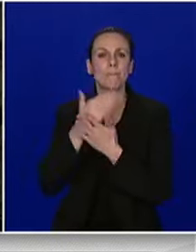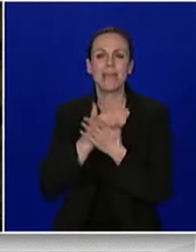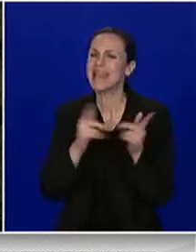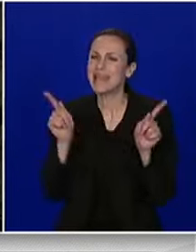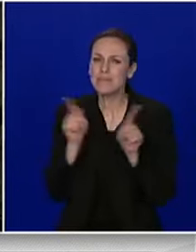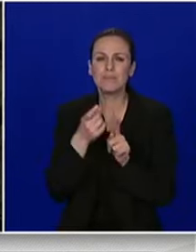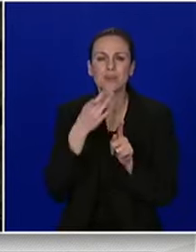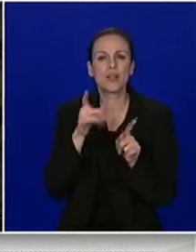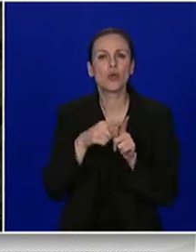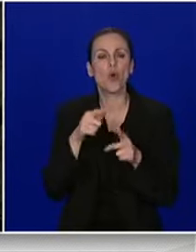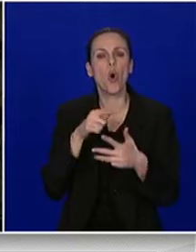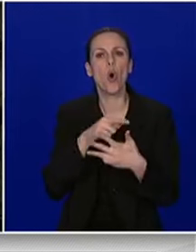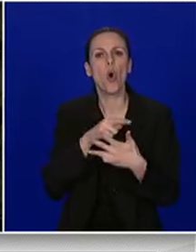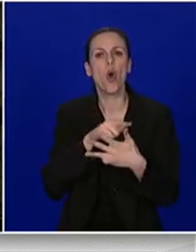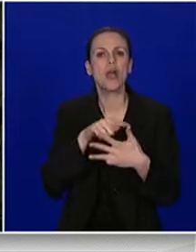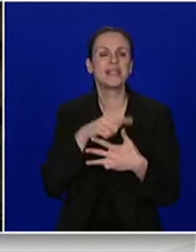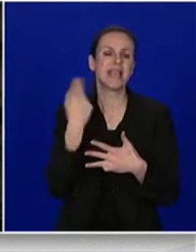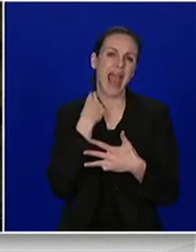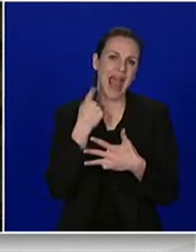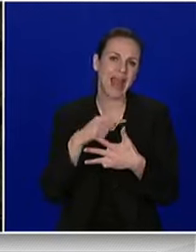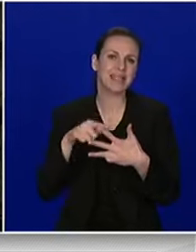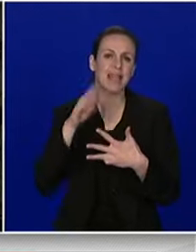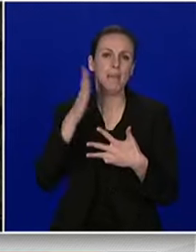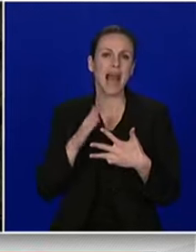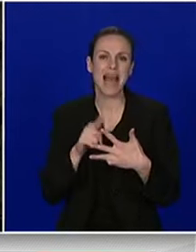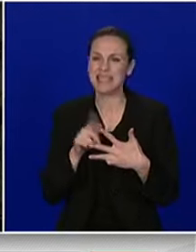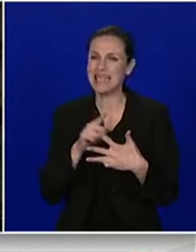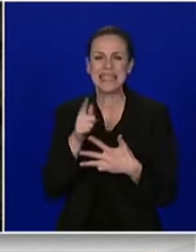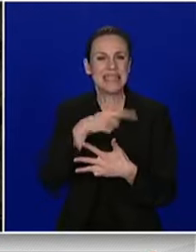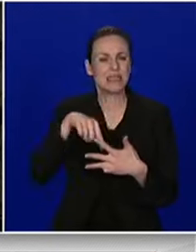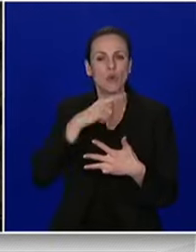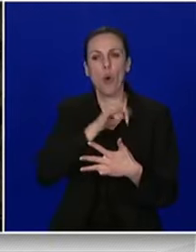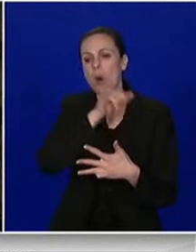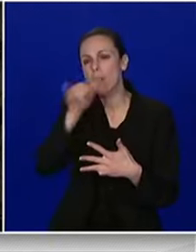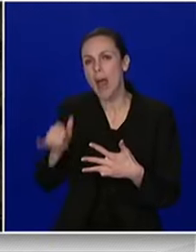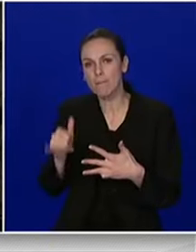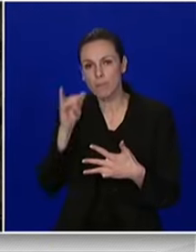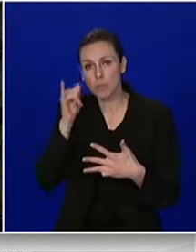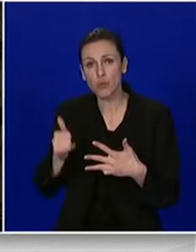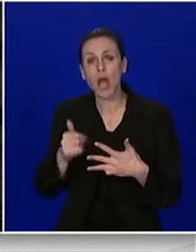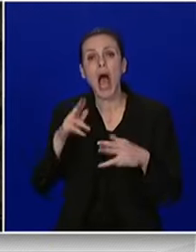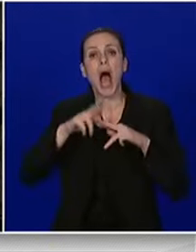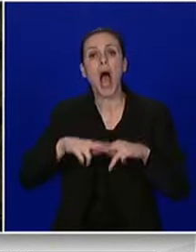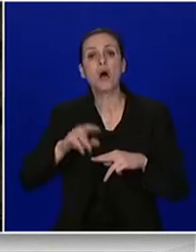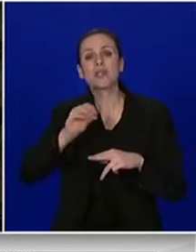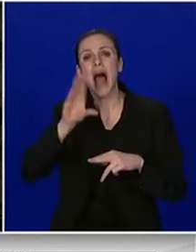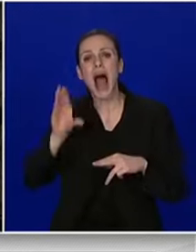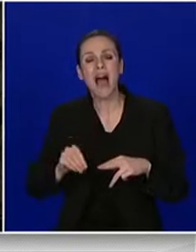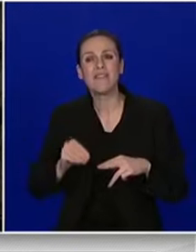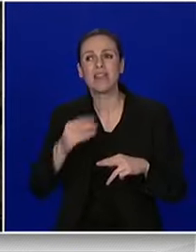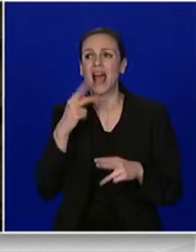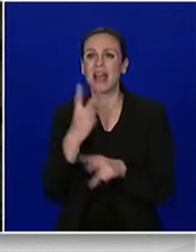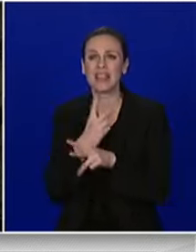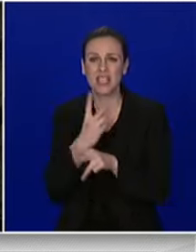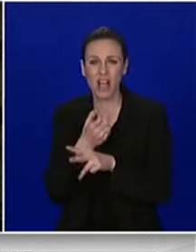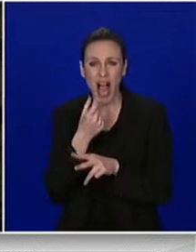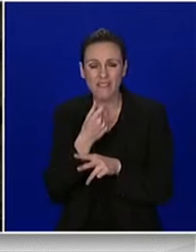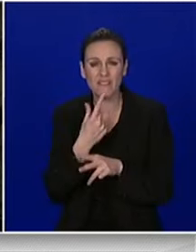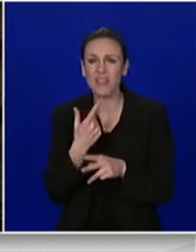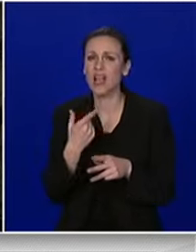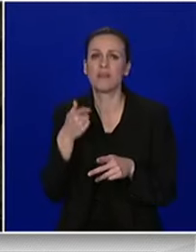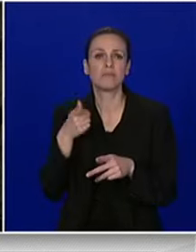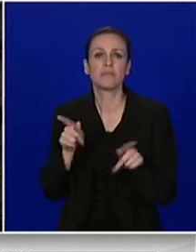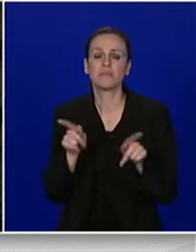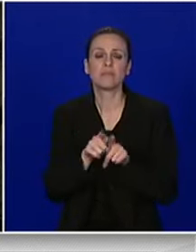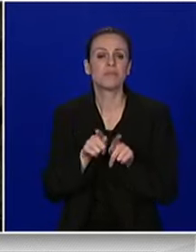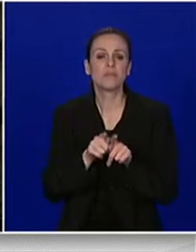osobe koje dolaze iz UK-a i iz Brazila. A što se tiče ostalih afričkih zemalja, vrijede ista pravila, dakle to su za nas treće zemlje,